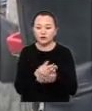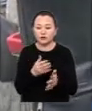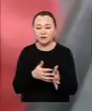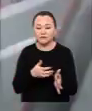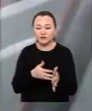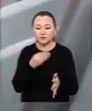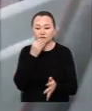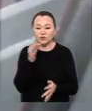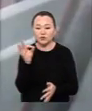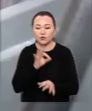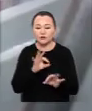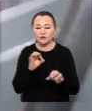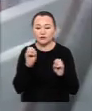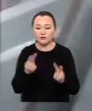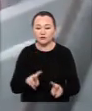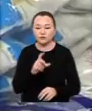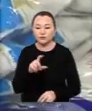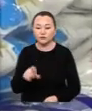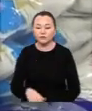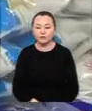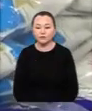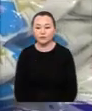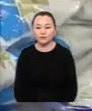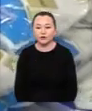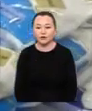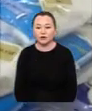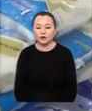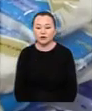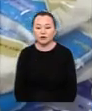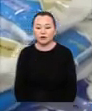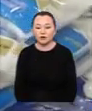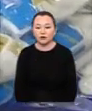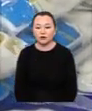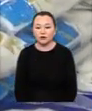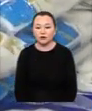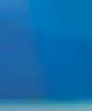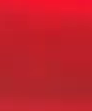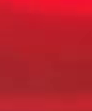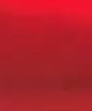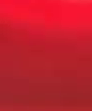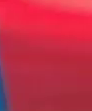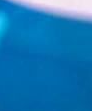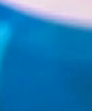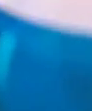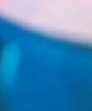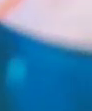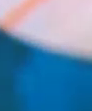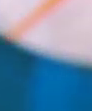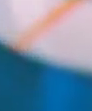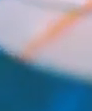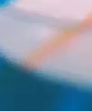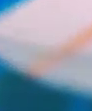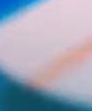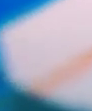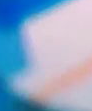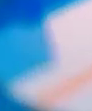продуктом, говорят эксперты. Динара Нургалиева, Нуркен Токмурзин, Информбюро, Астана. Смотрите Информбюро на